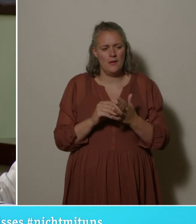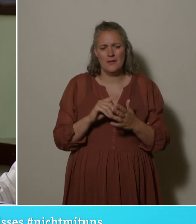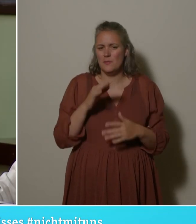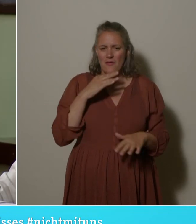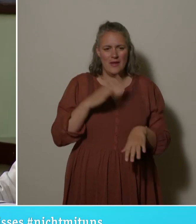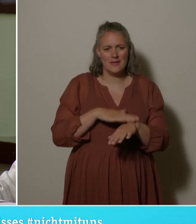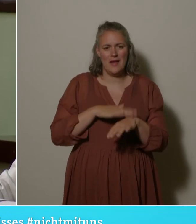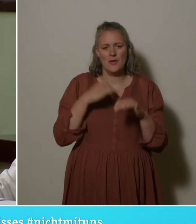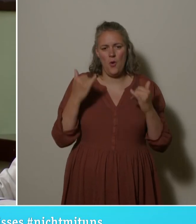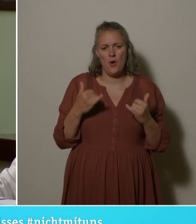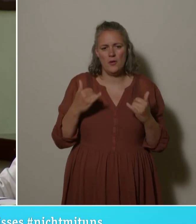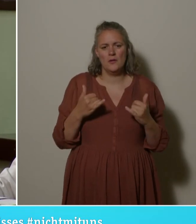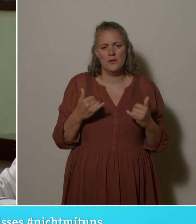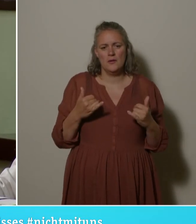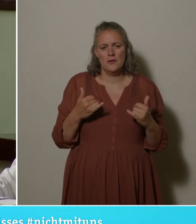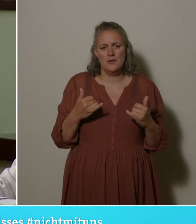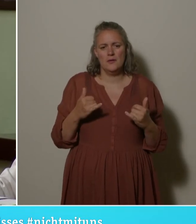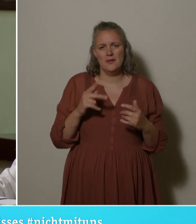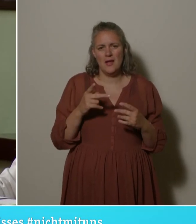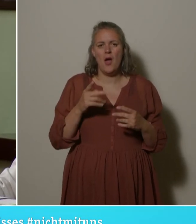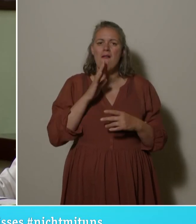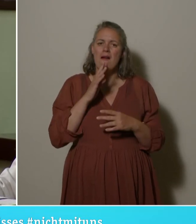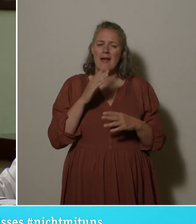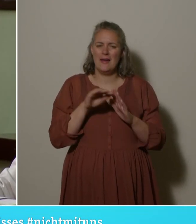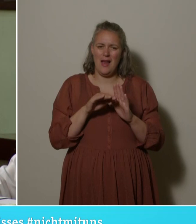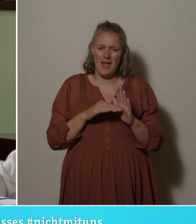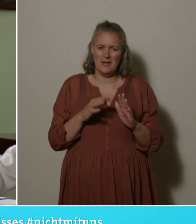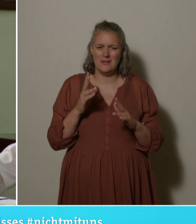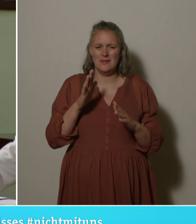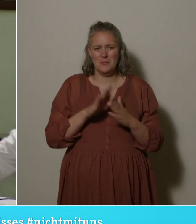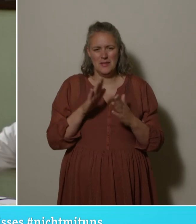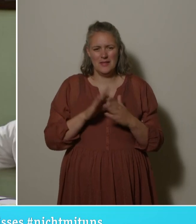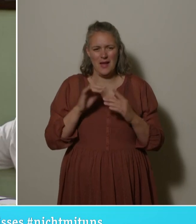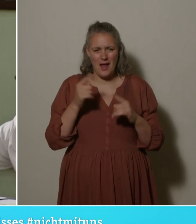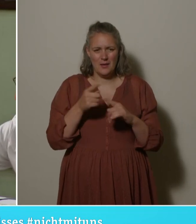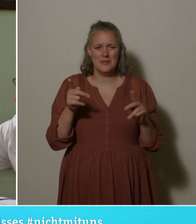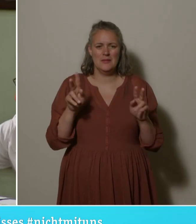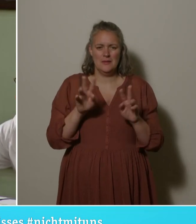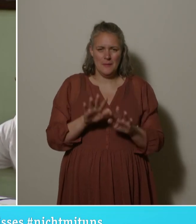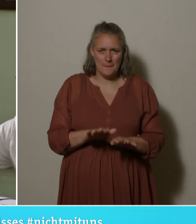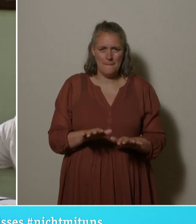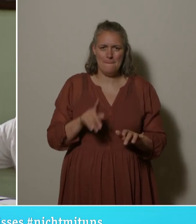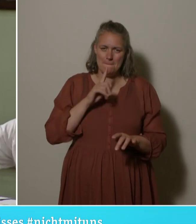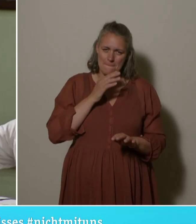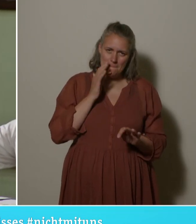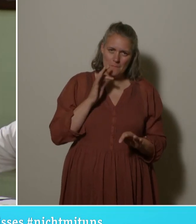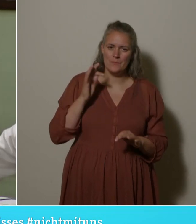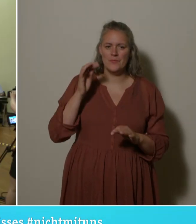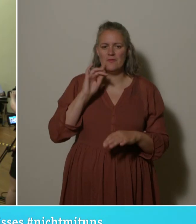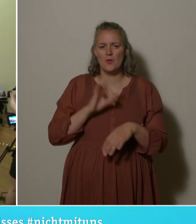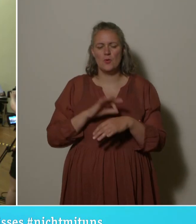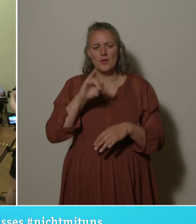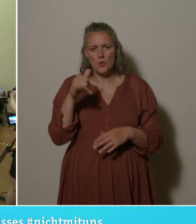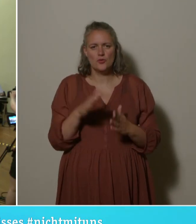allzu viel Zeit heute und wir haben eine überschaubare Rednerliste. Bitte lassen Sie uns alle hier ein bisschen zur Sachlichkeit zurückkehren. Frau Dr. Jonscher, fahren Sie bitte